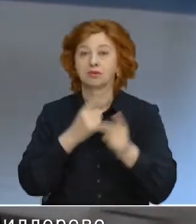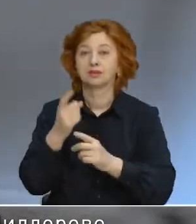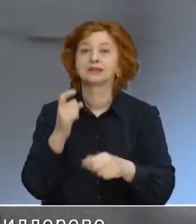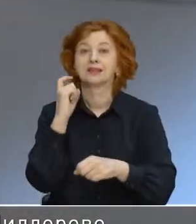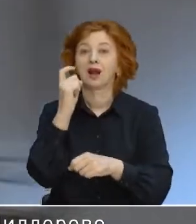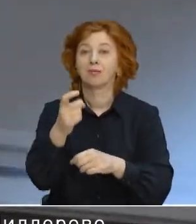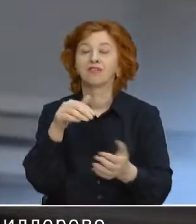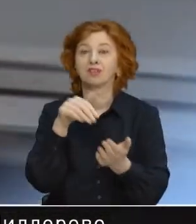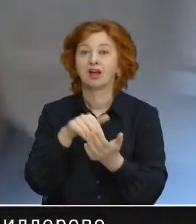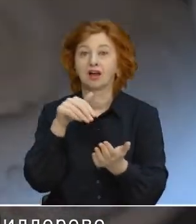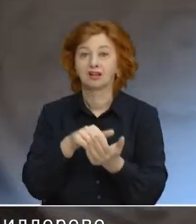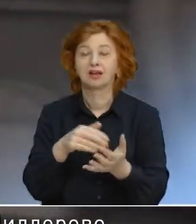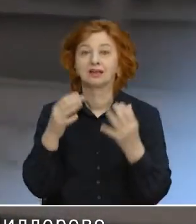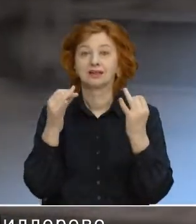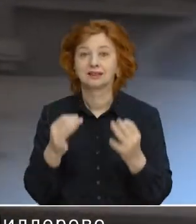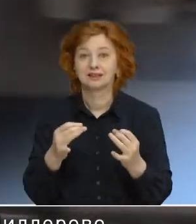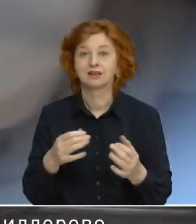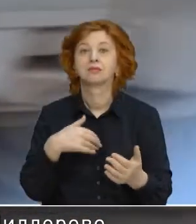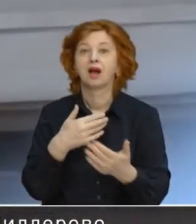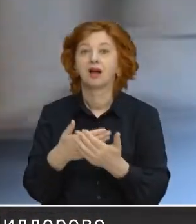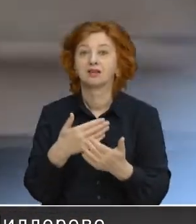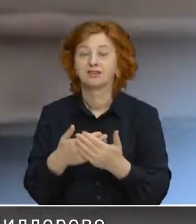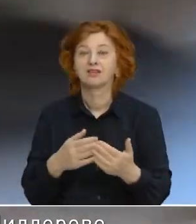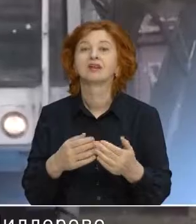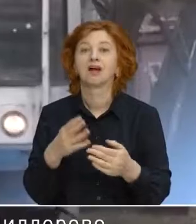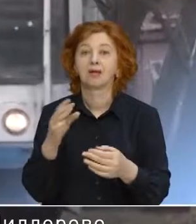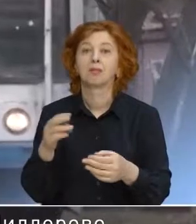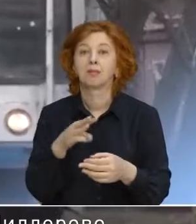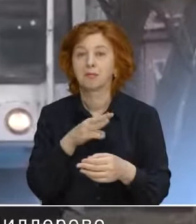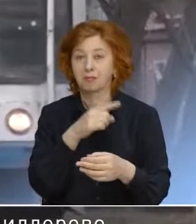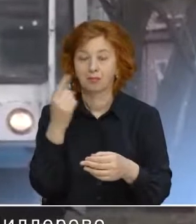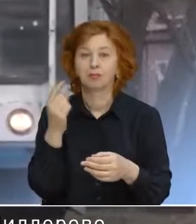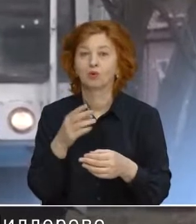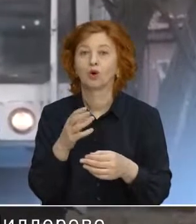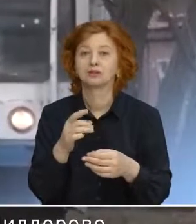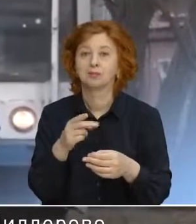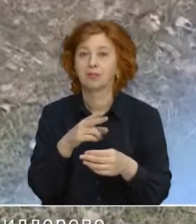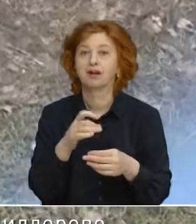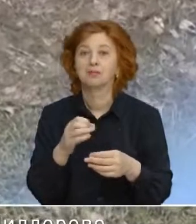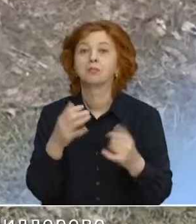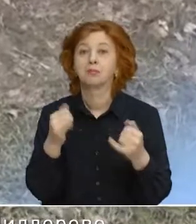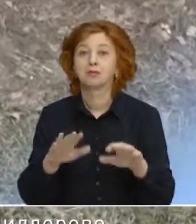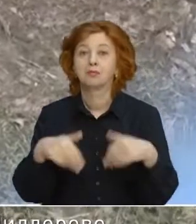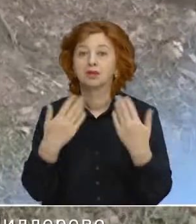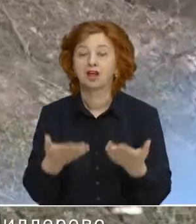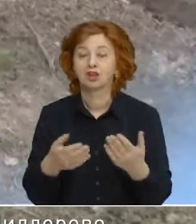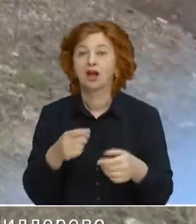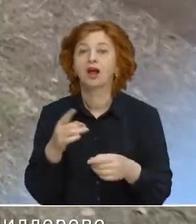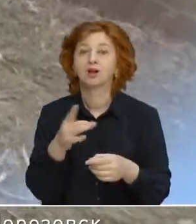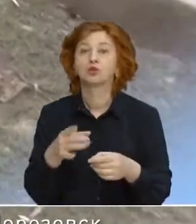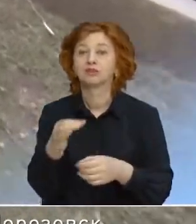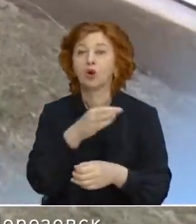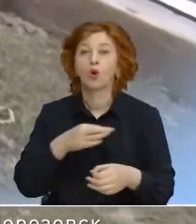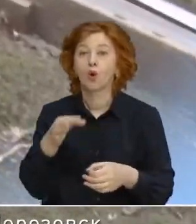трамвайной сети Таганрога, инициированного председателем Верхней палаты российского парламента. Как подчеркнул глава Ростовской